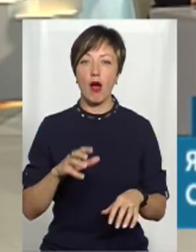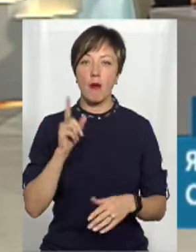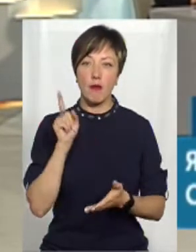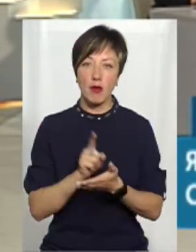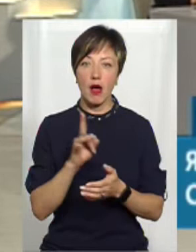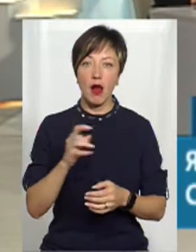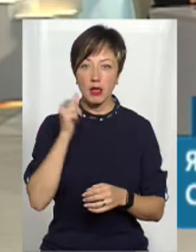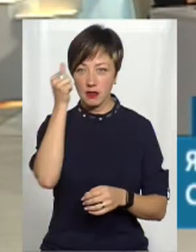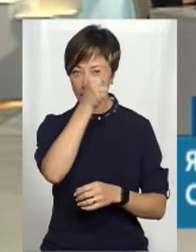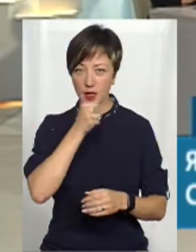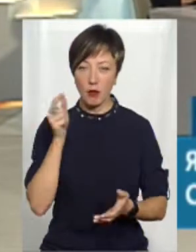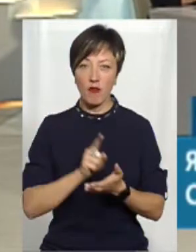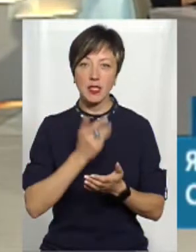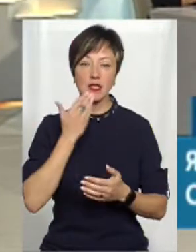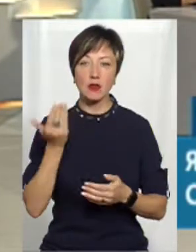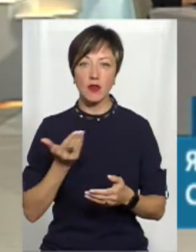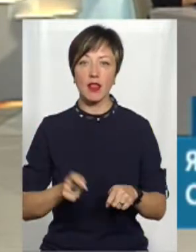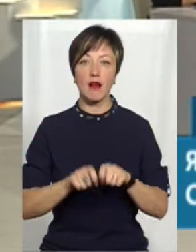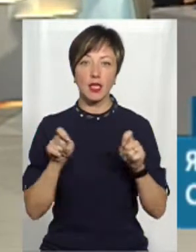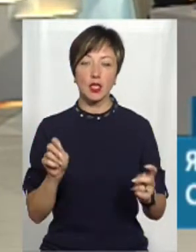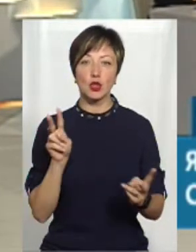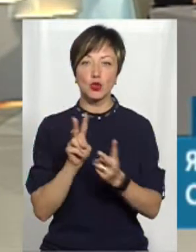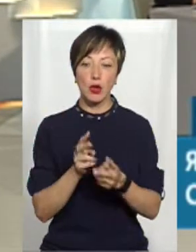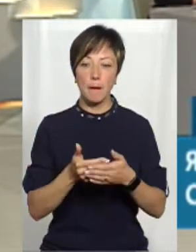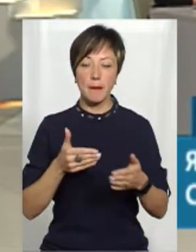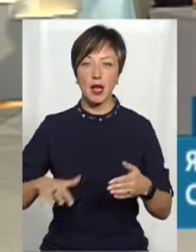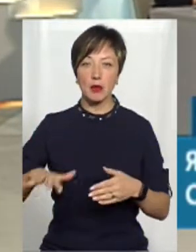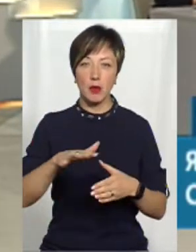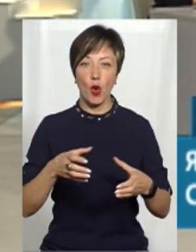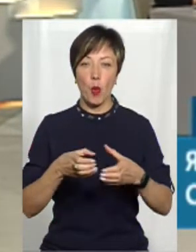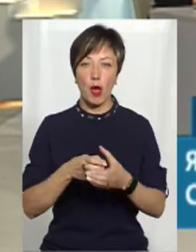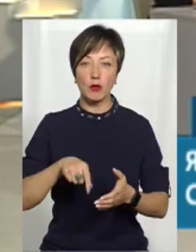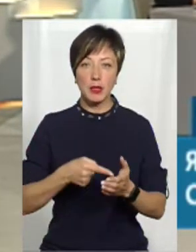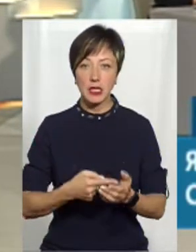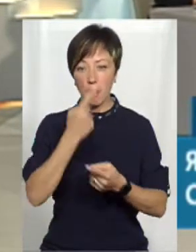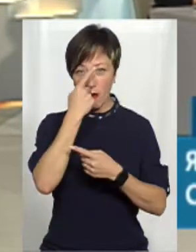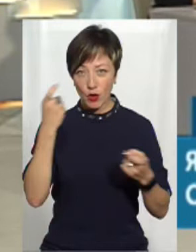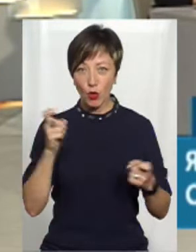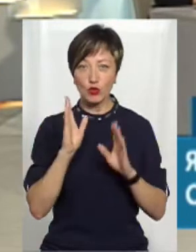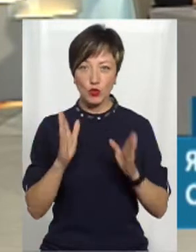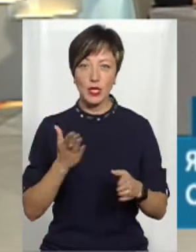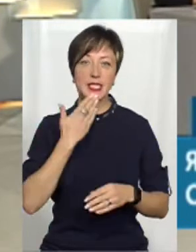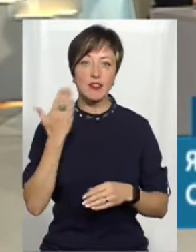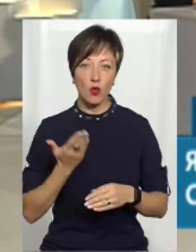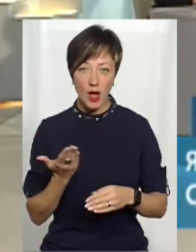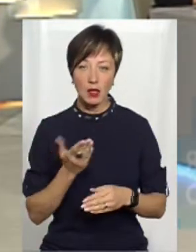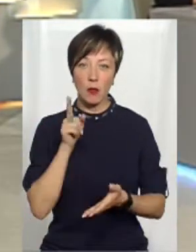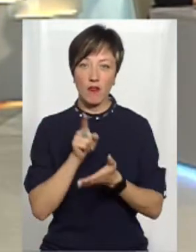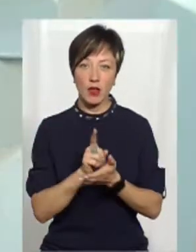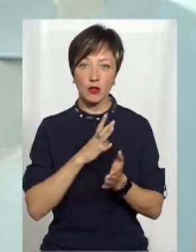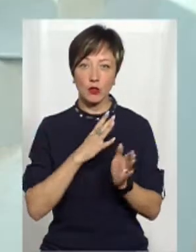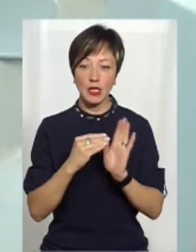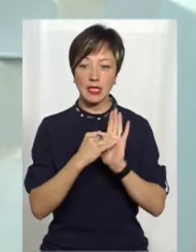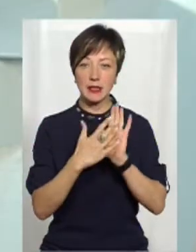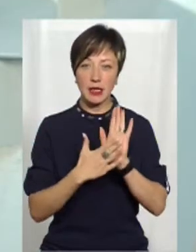одного разу в рік повинен звітувати на відкритій зустрічі перед територіальною громадою міста, і при цьому повідомлення про те, що відбудеться такий звіт, повинно бути не